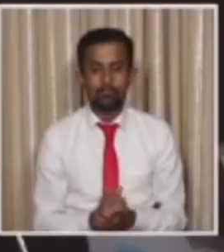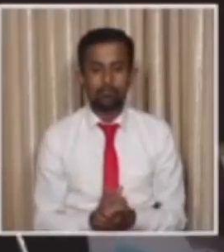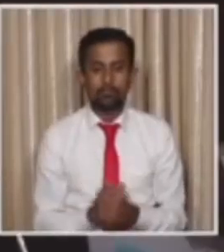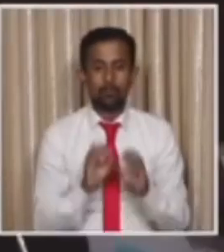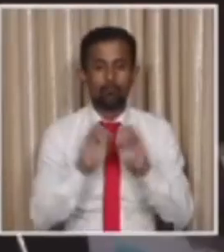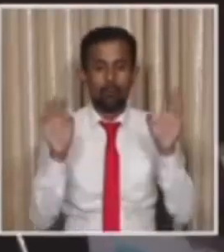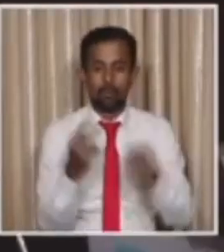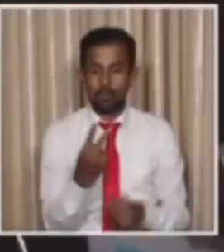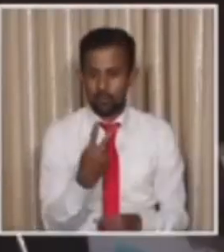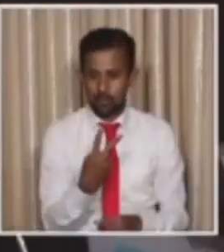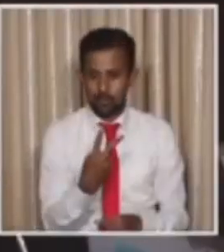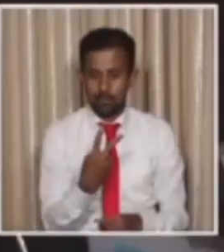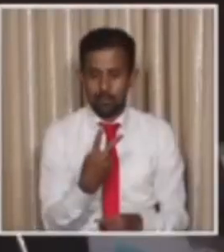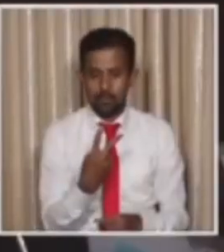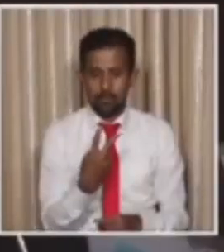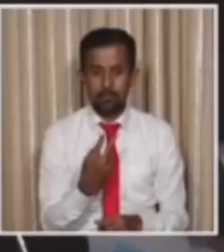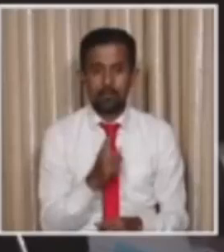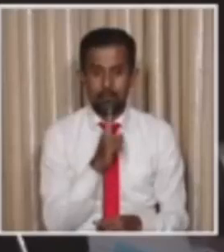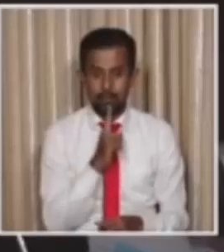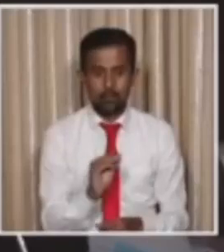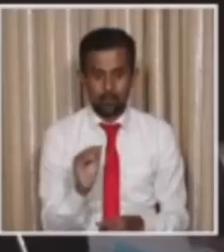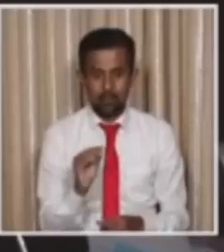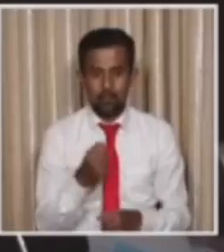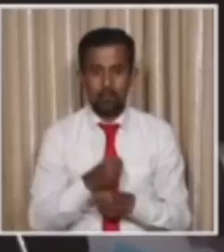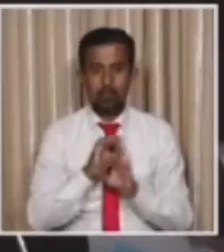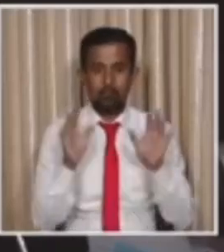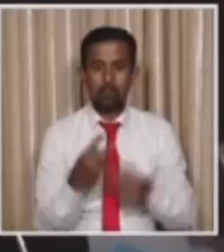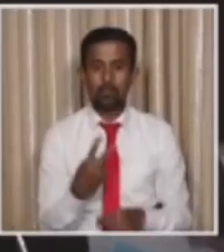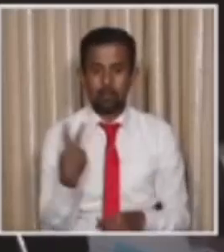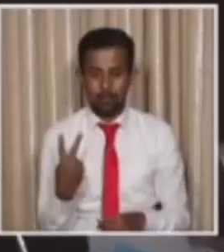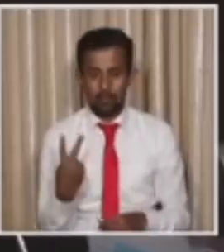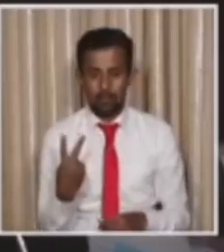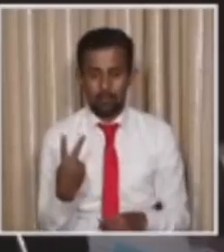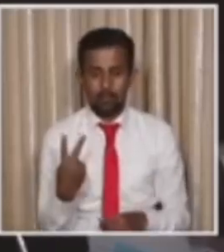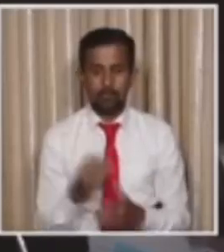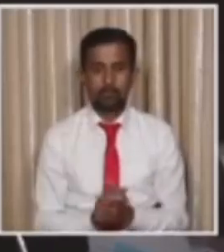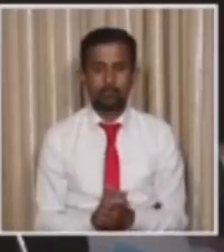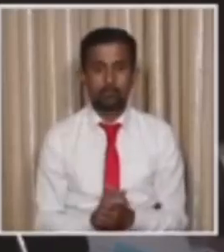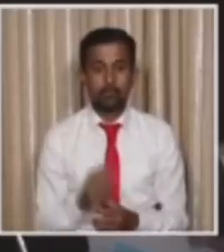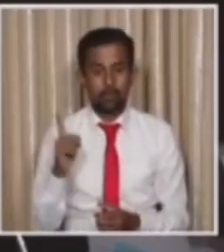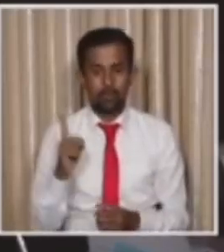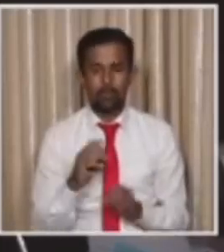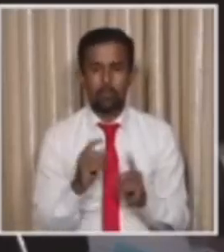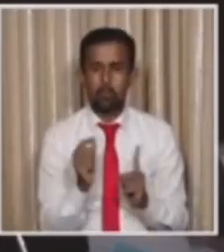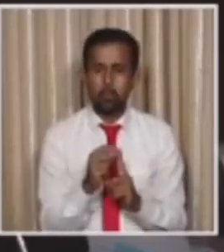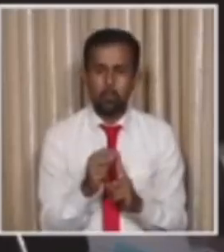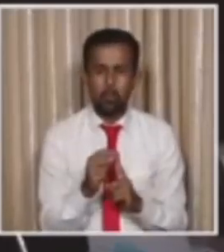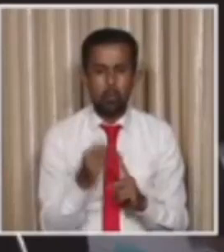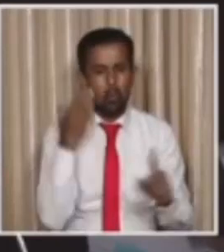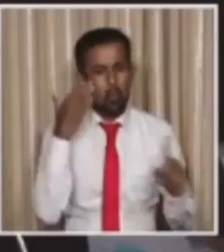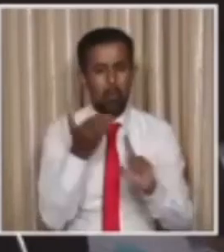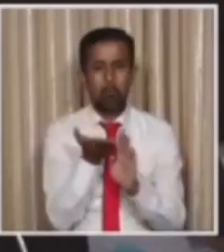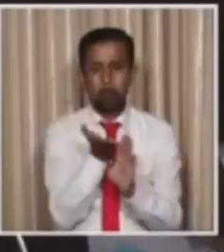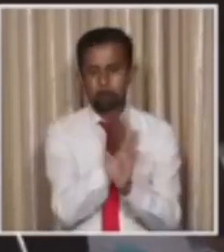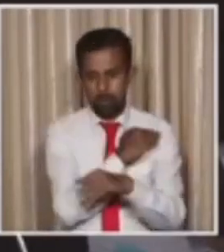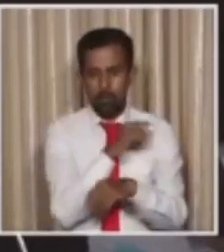නිවේදන දෙකක් සඳහා අද ඇවිල්ලා තියෙනවා අපිට ගැසට් නිවේදන දෙකක්. එකක් මේ දුගීකම පිළිබඳව පසුගිය